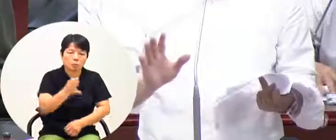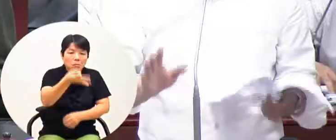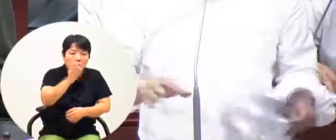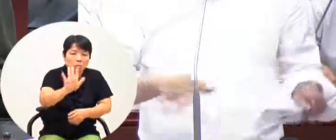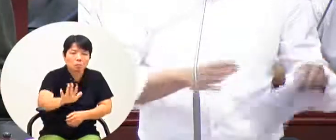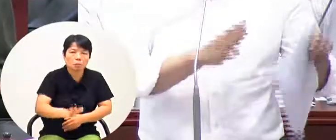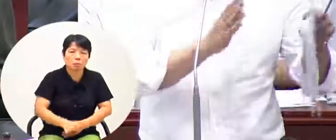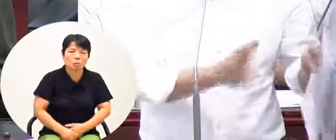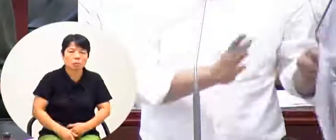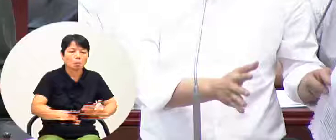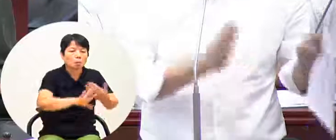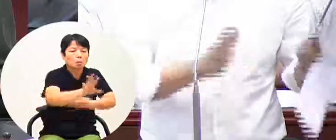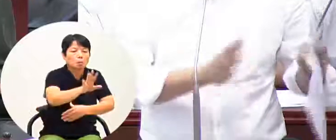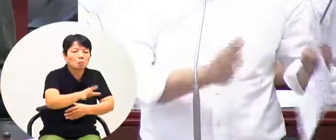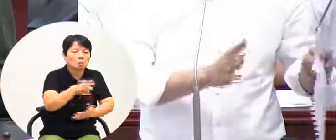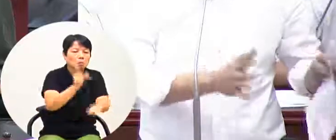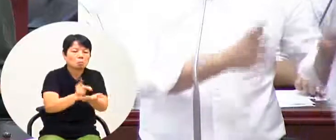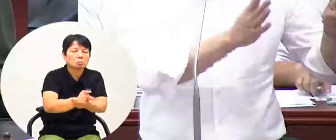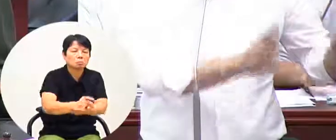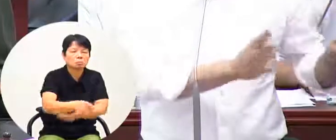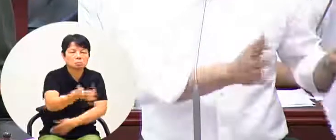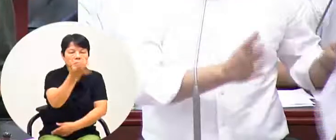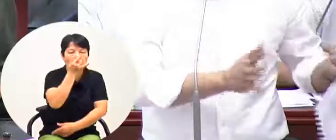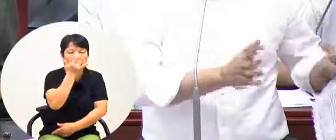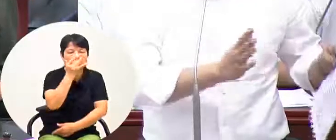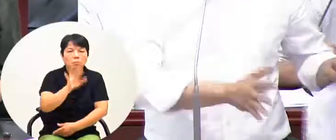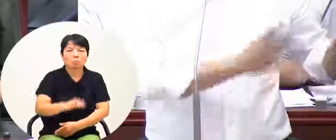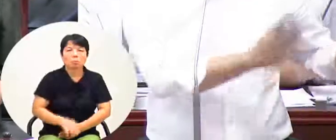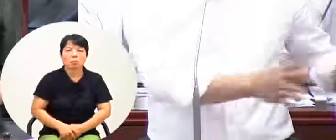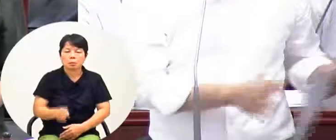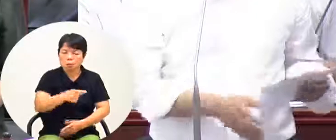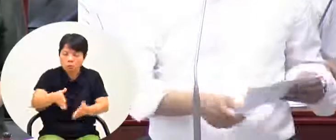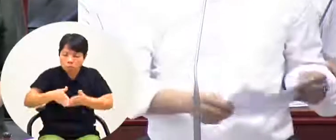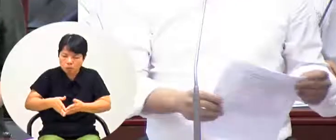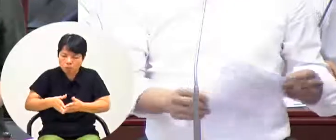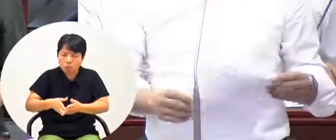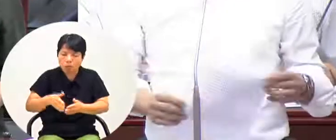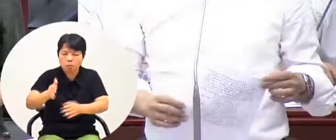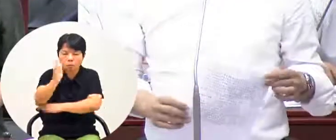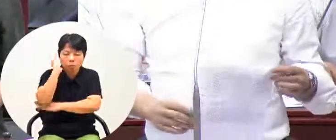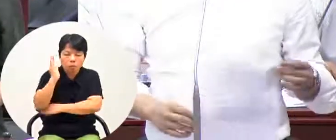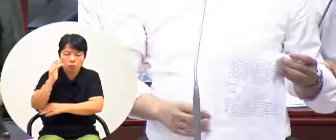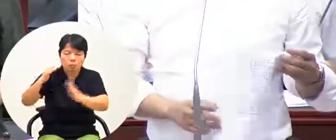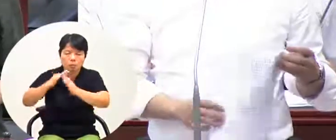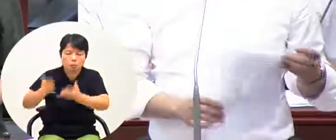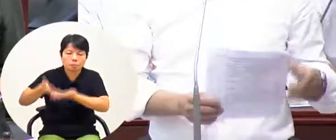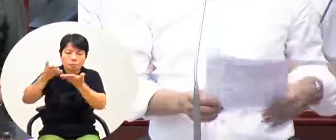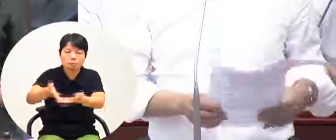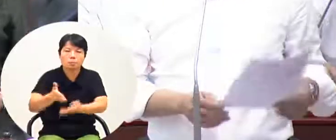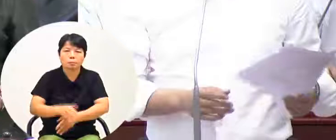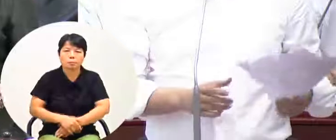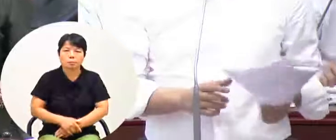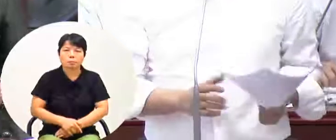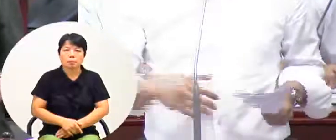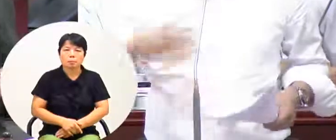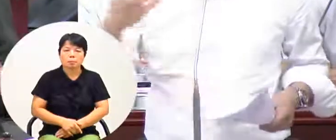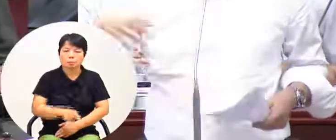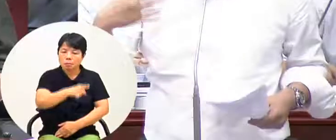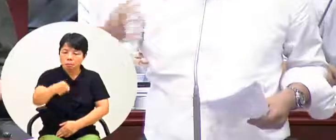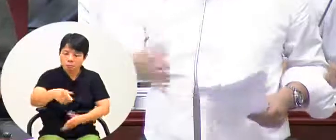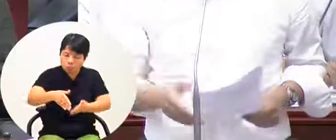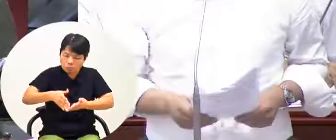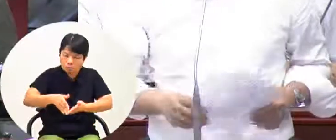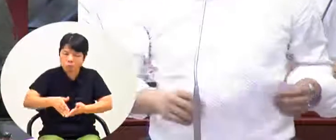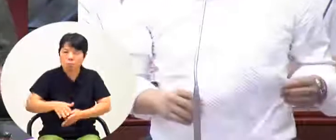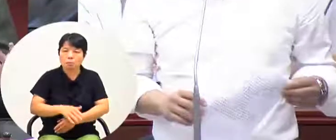房子，就是他是需要我们提供政府的房子。 那所以你也知道会有更多的人有需求嘛，对不对？ 需求是一定会有，但是所